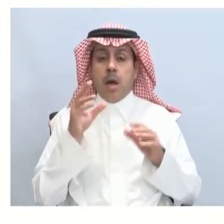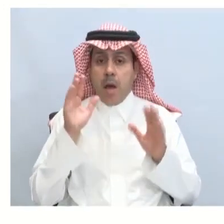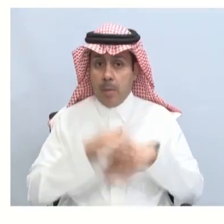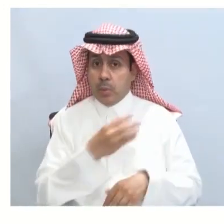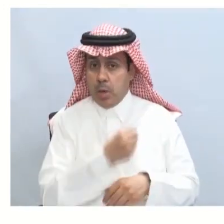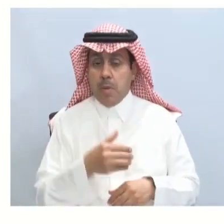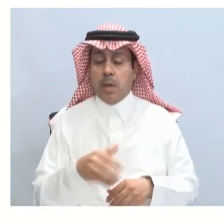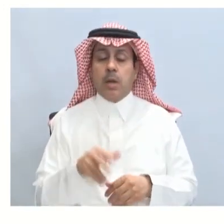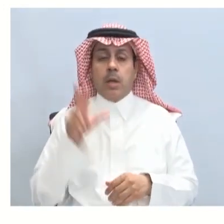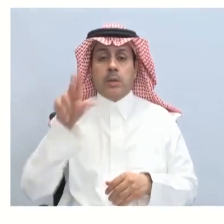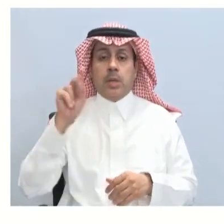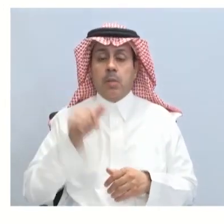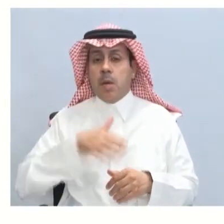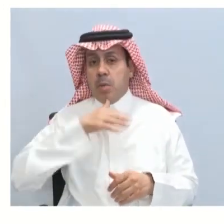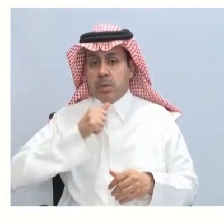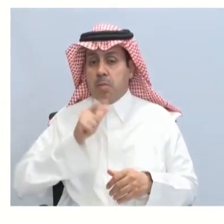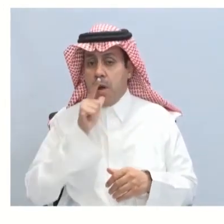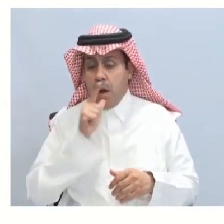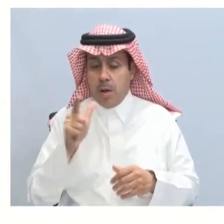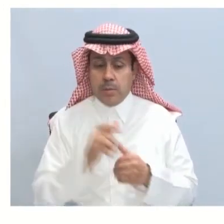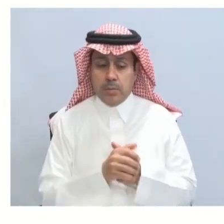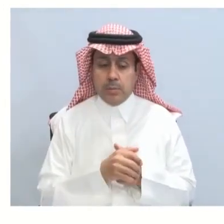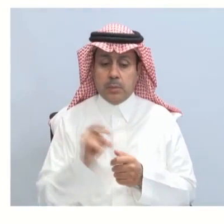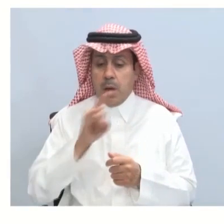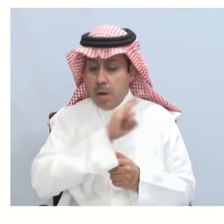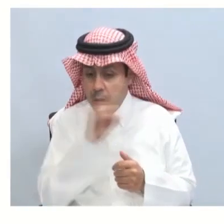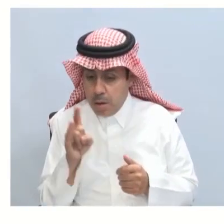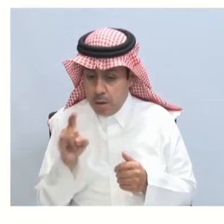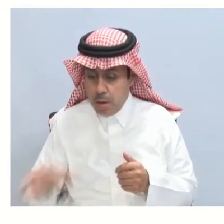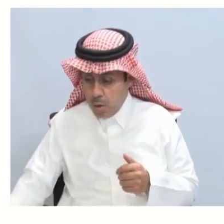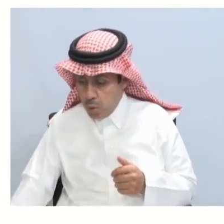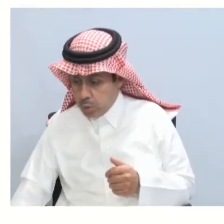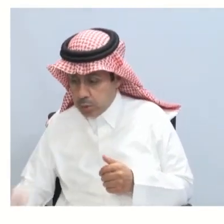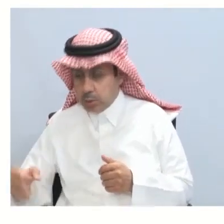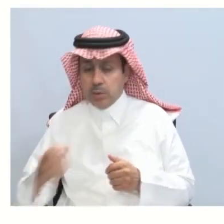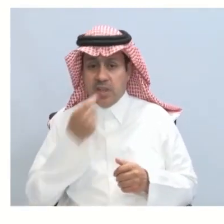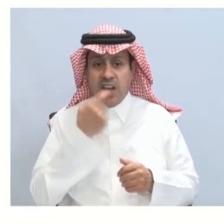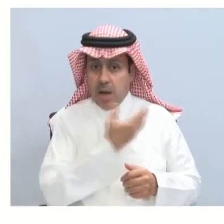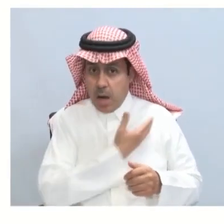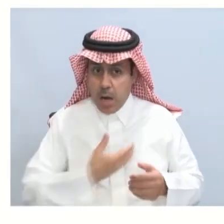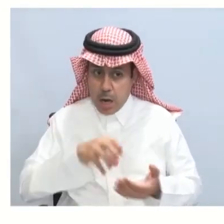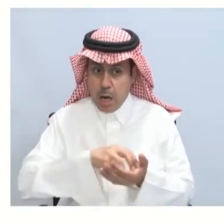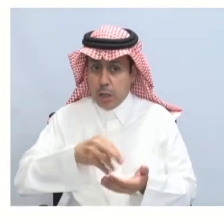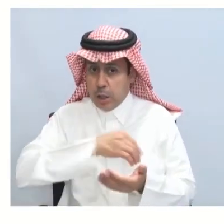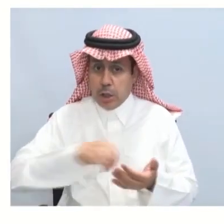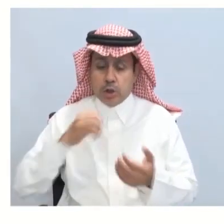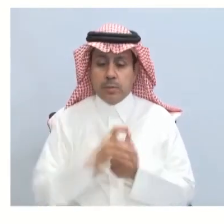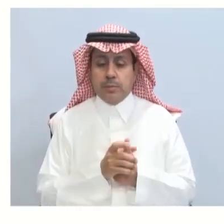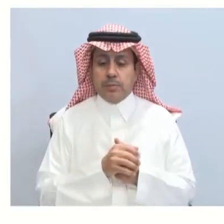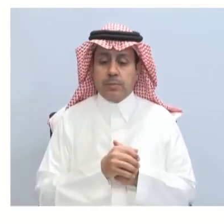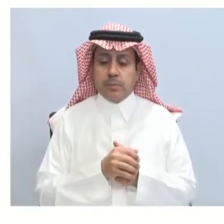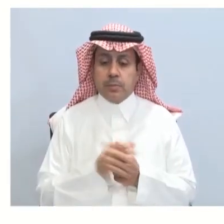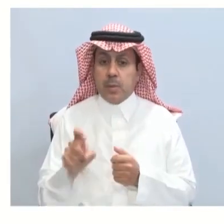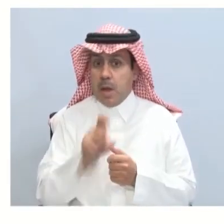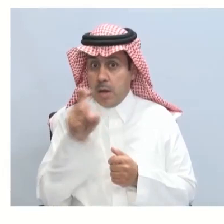التيمي ان النبي صلى الله عليه وسلم نهى عن اللقطه للحاج لكن هل الافضل ايها